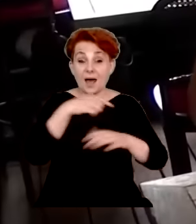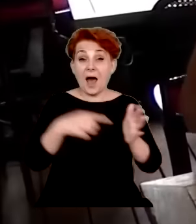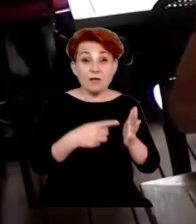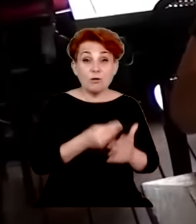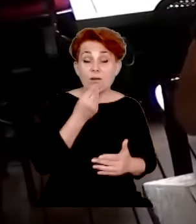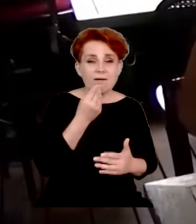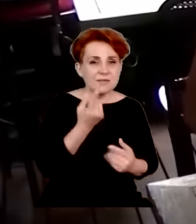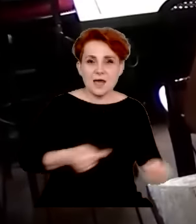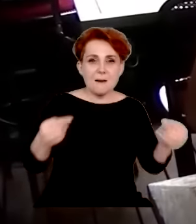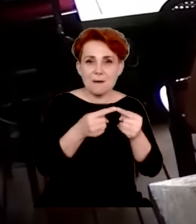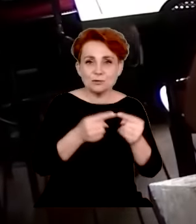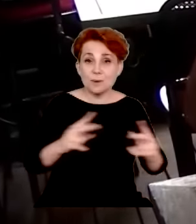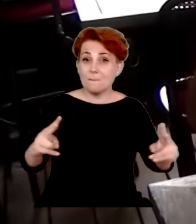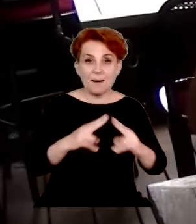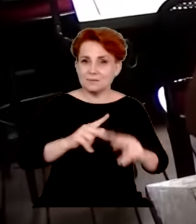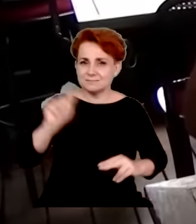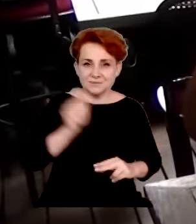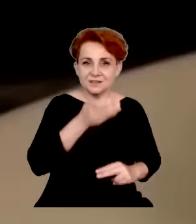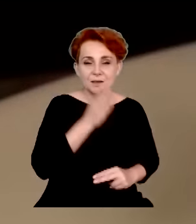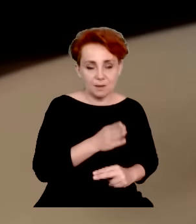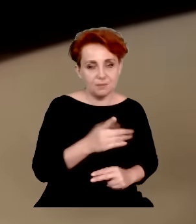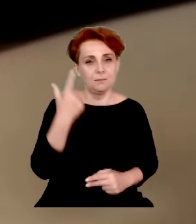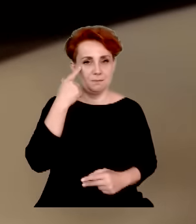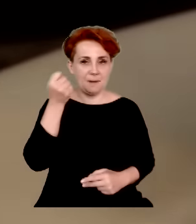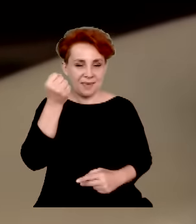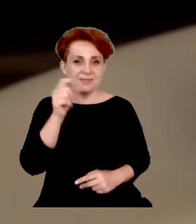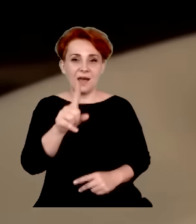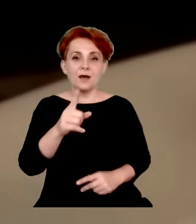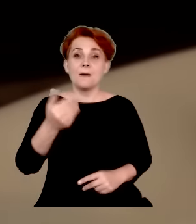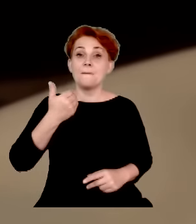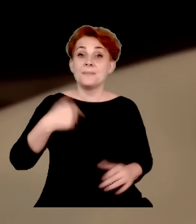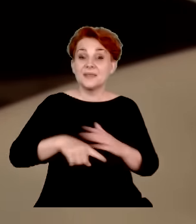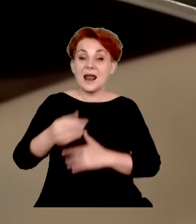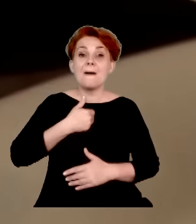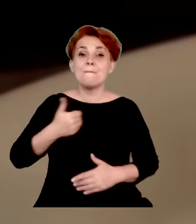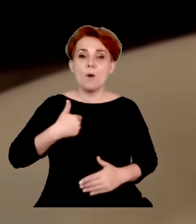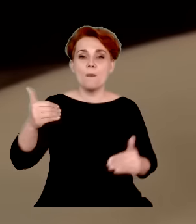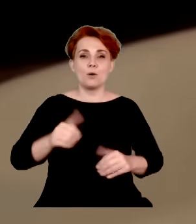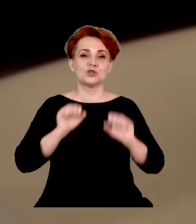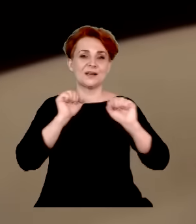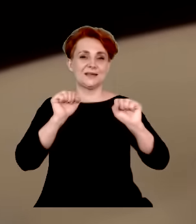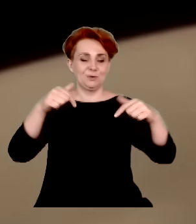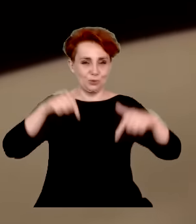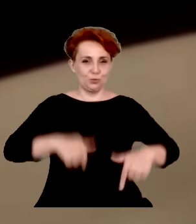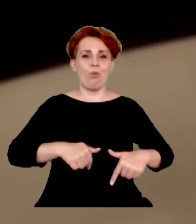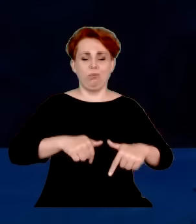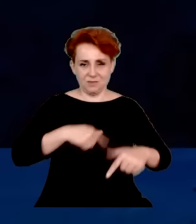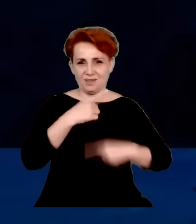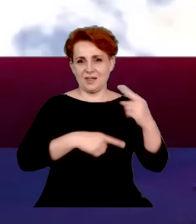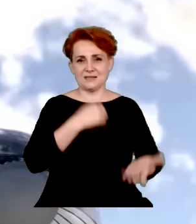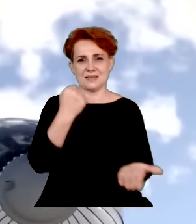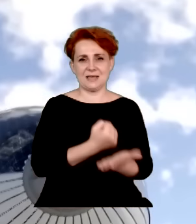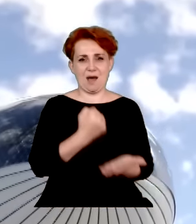nie odpowiada i do Paryża się nie wybieracie, to pamiętajcie, że biało-czerwonym można kibicować przy tradycyjnym polskim schabowym.